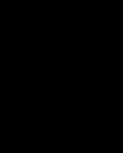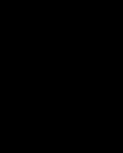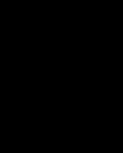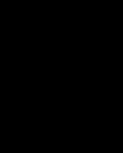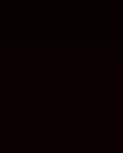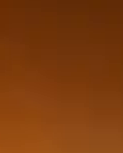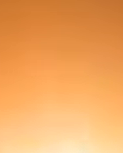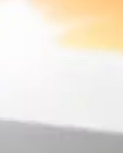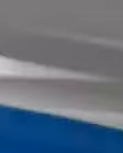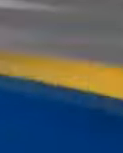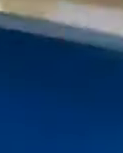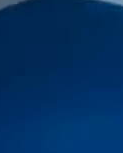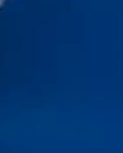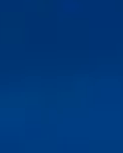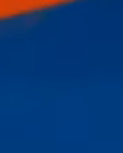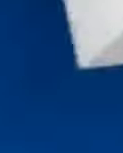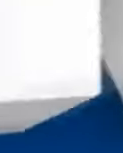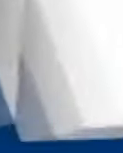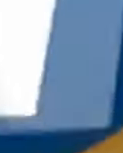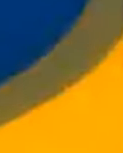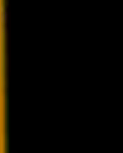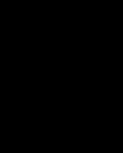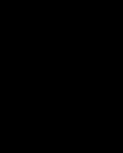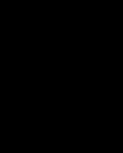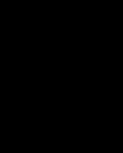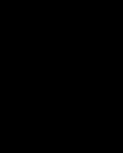Everywhere you go, MTN.